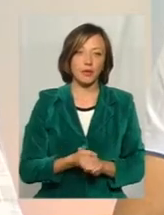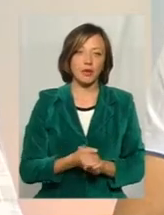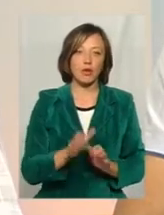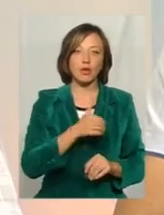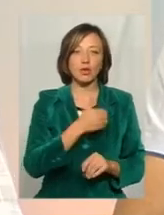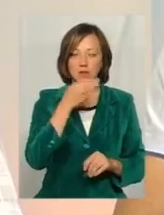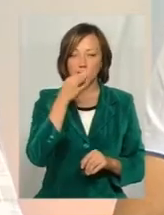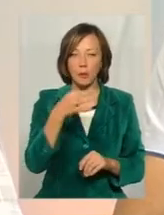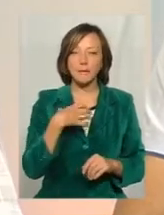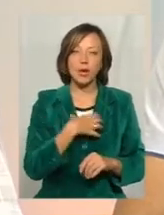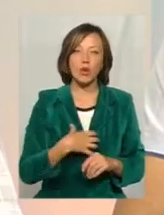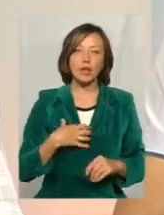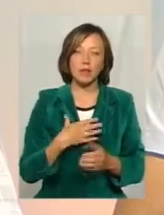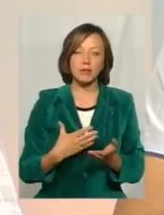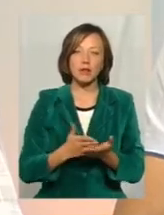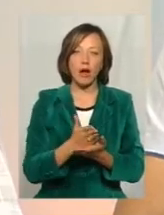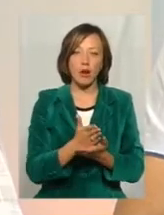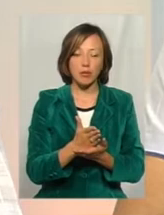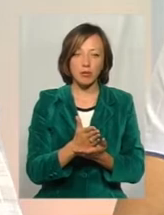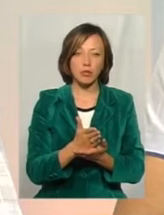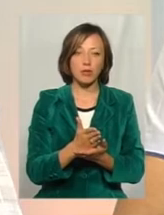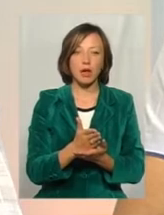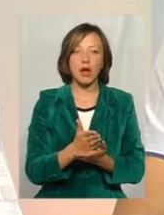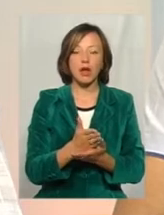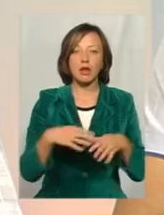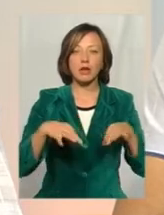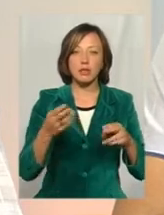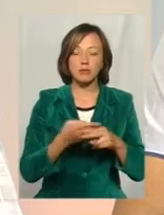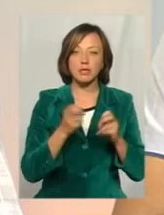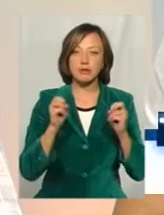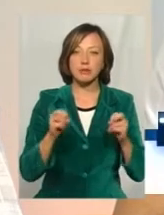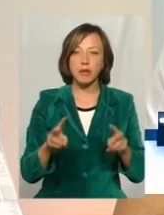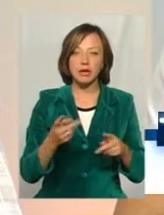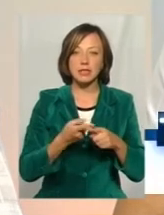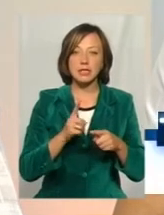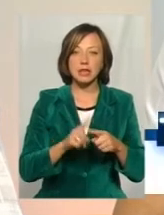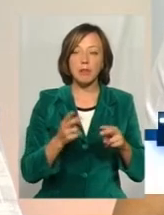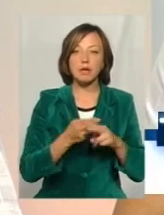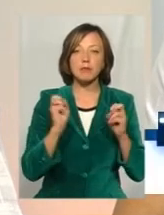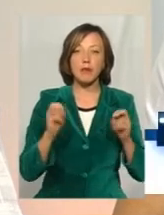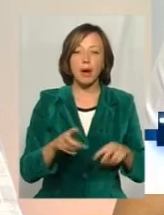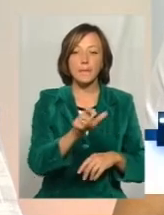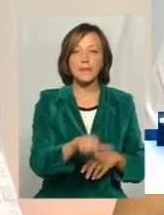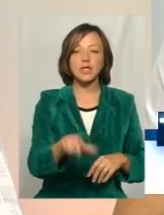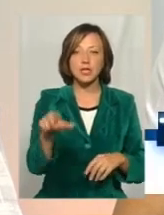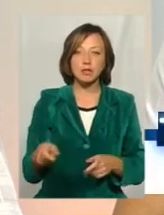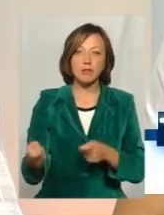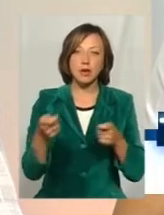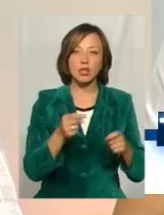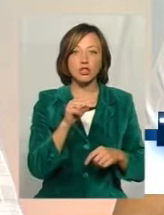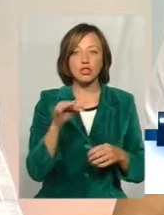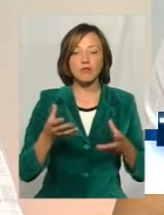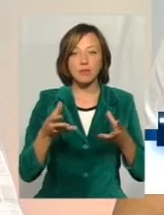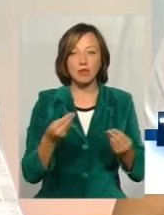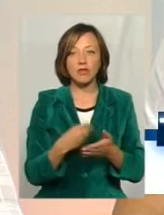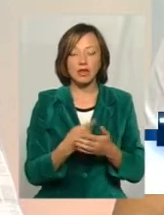напрямком управління Укртрансбезпеки Хмельницької області – це є безпека пасажирських перевезень. І чи вплинула вартість?